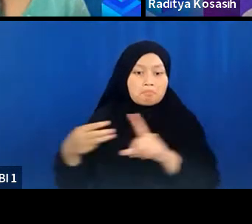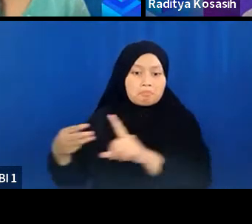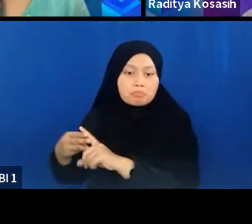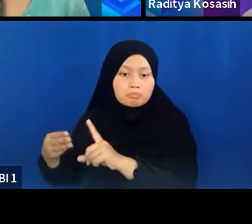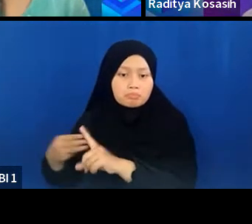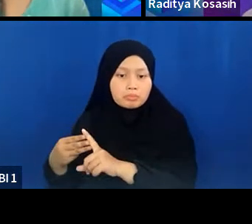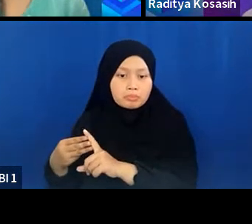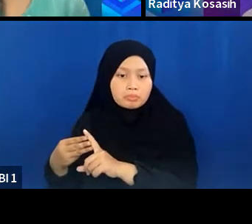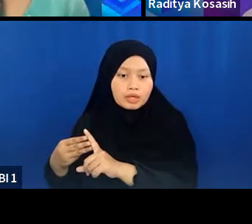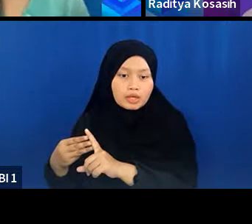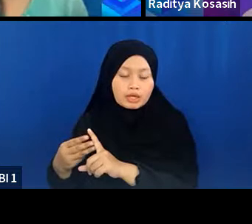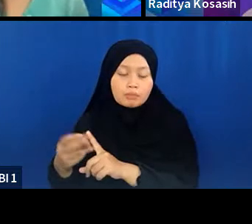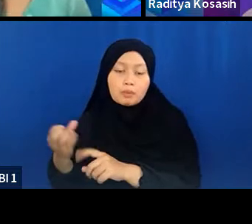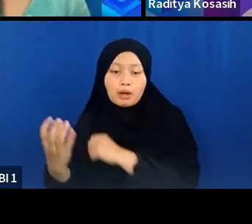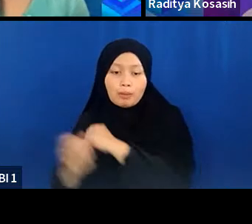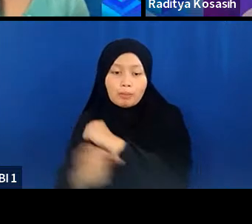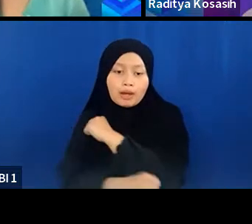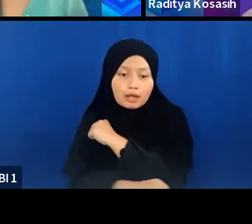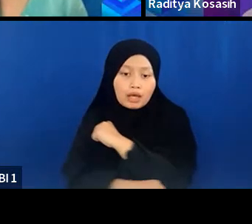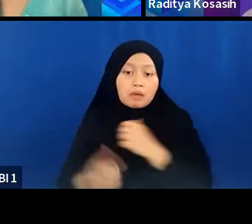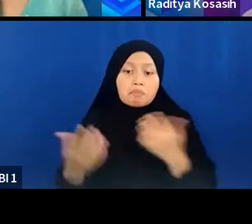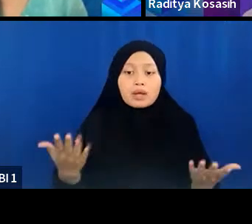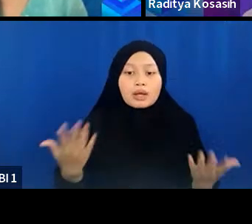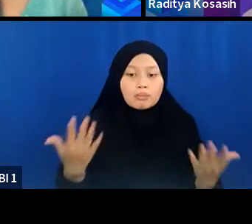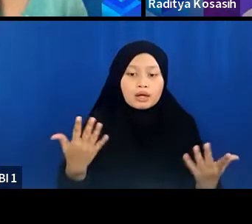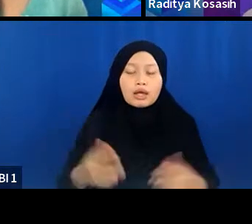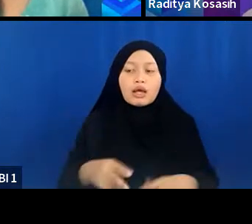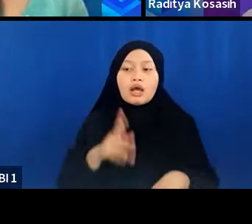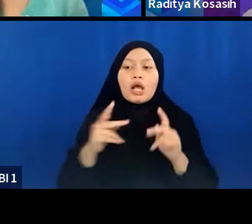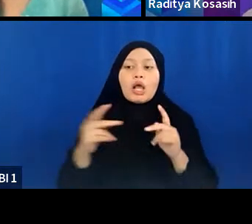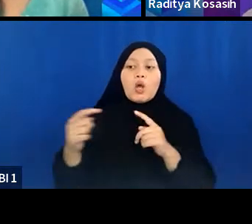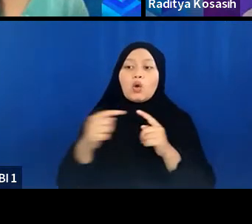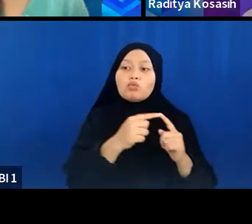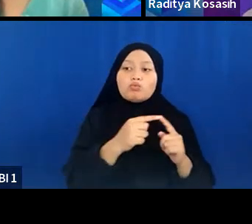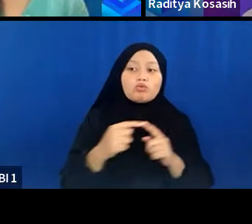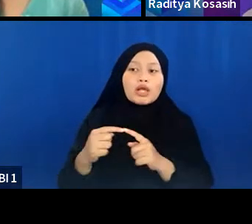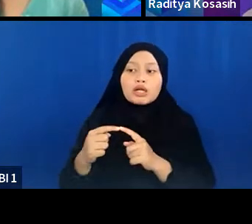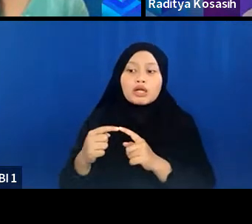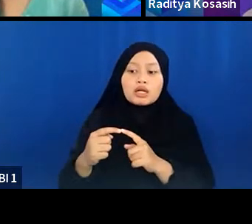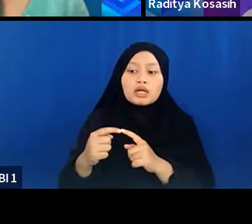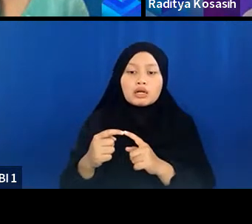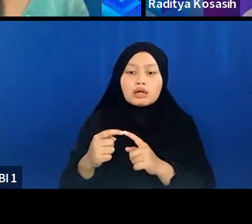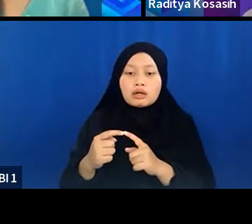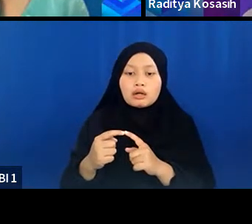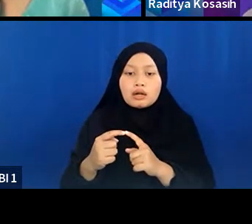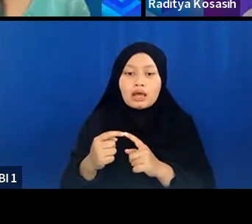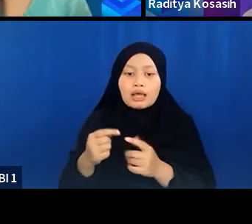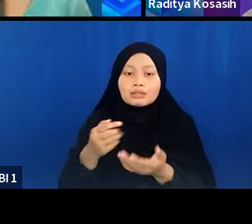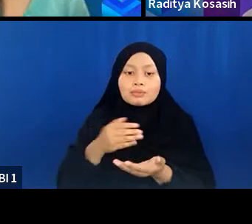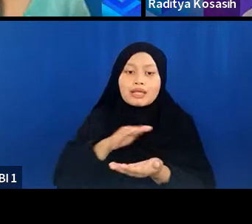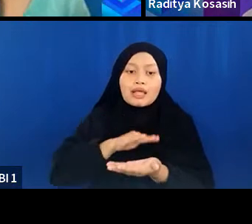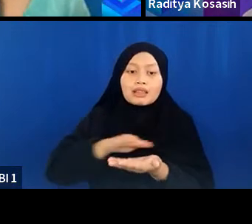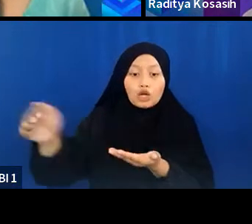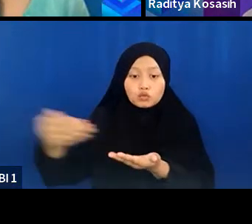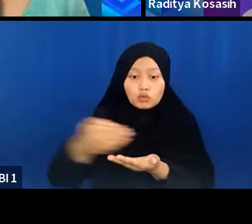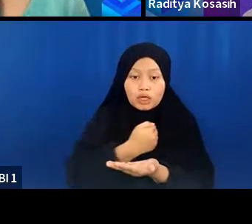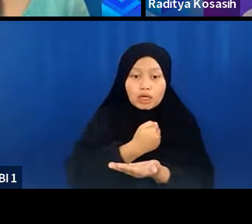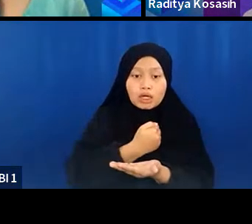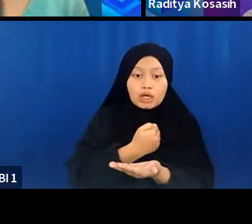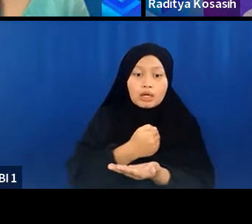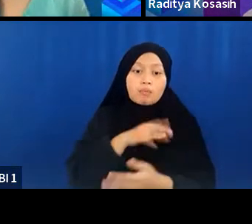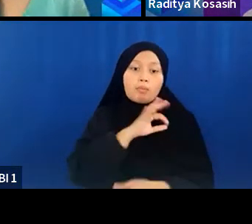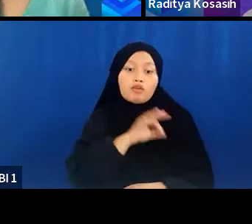beberapa negara lain kalau terkait terkait transfer ya jatuh manfaatnya itu